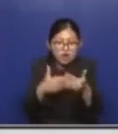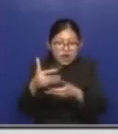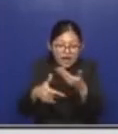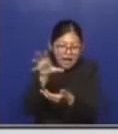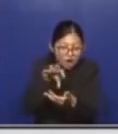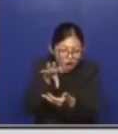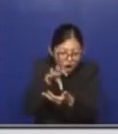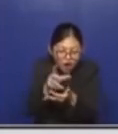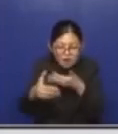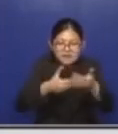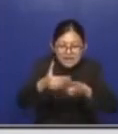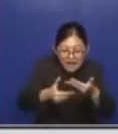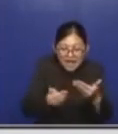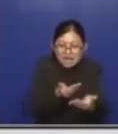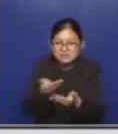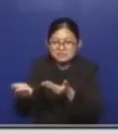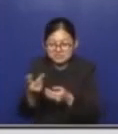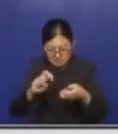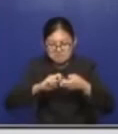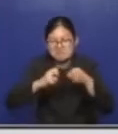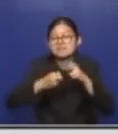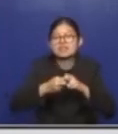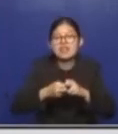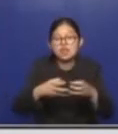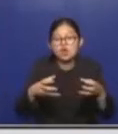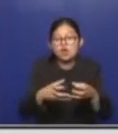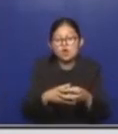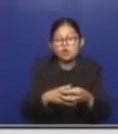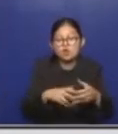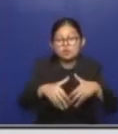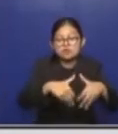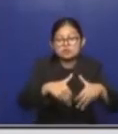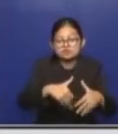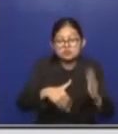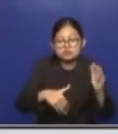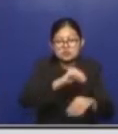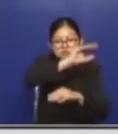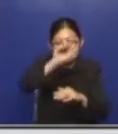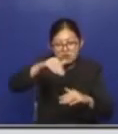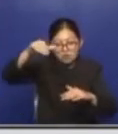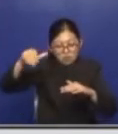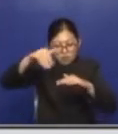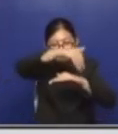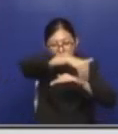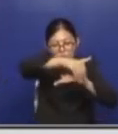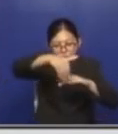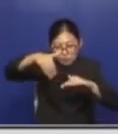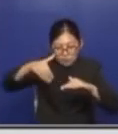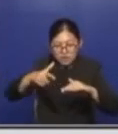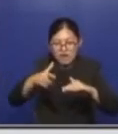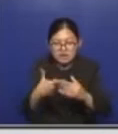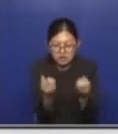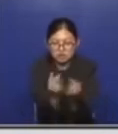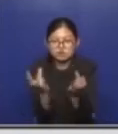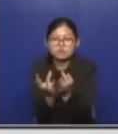ายนี่คือปัญหาของกลุ่มชาติพันธุ์ที่อยู่บนดอยและผู้ที่กำลังประสบปัญหาอยู่ทุกวัน